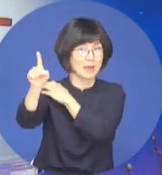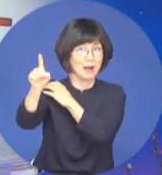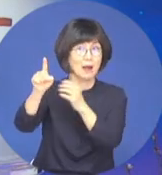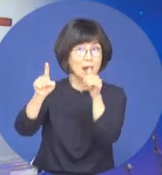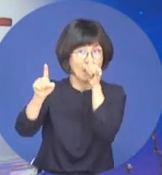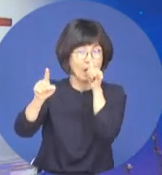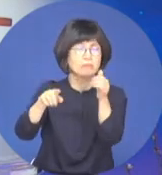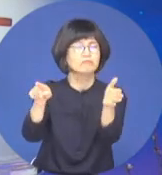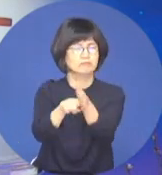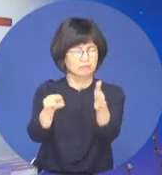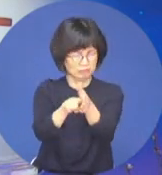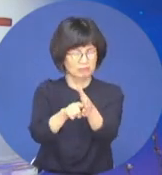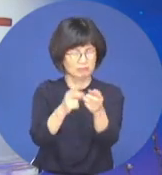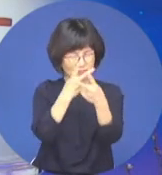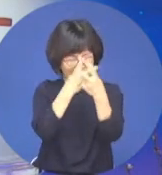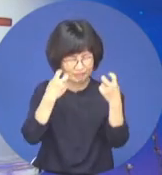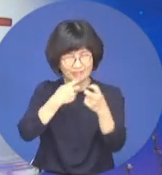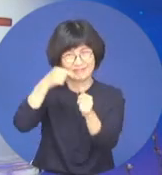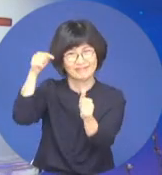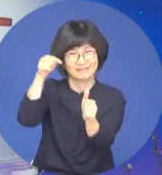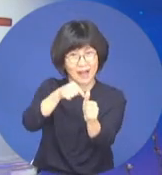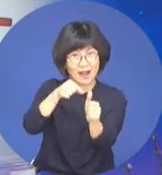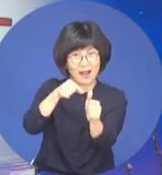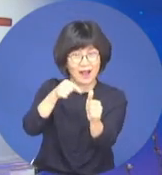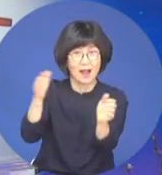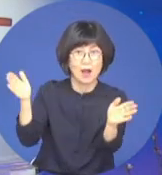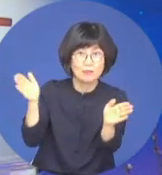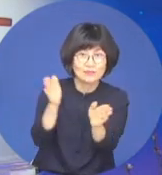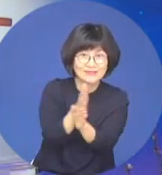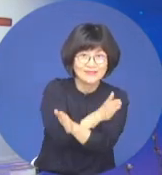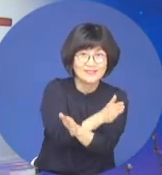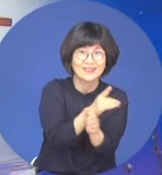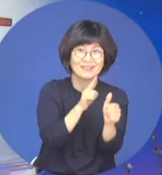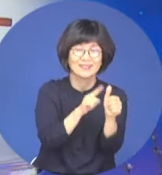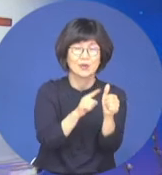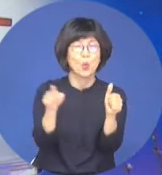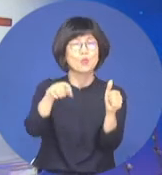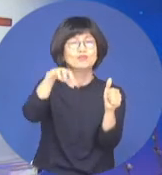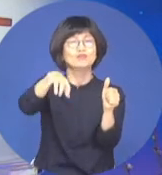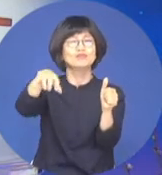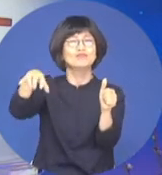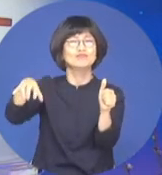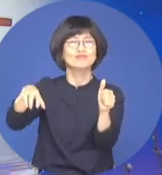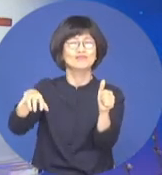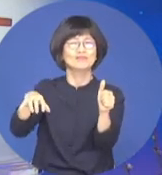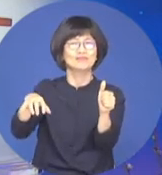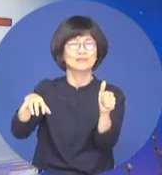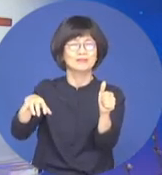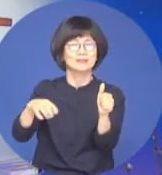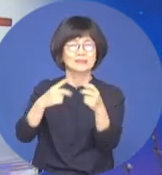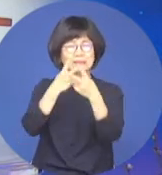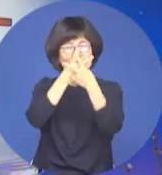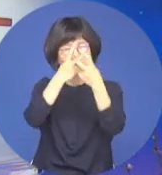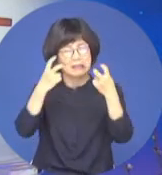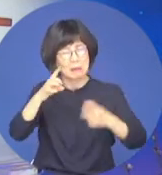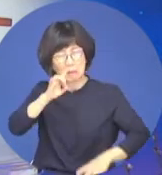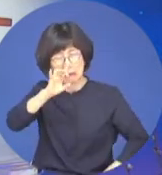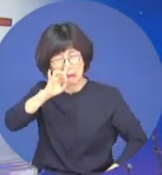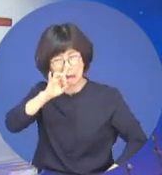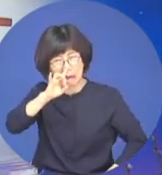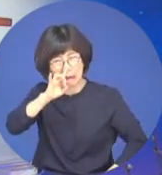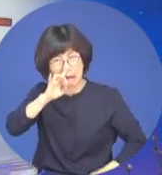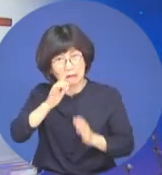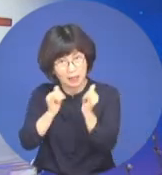거죠. 그래서 그 다음부터 이분이 어디든지 가면 항상 잠을 못 주무시는 분들에게